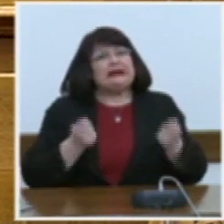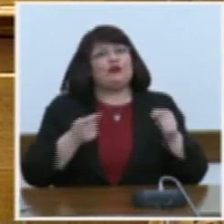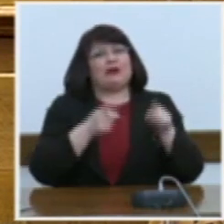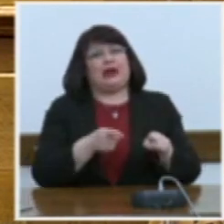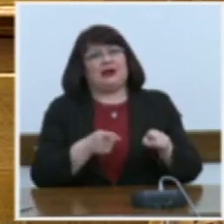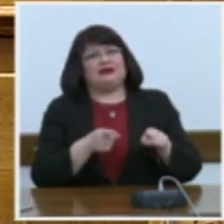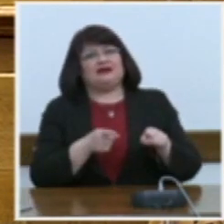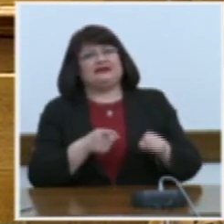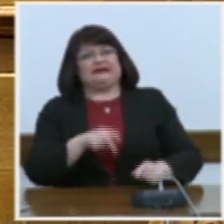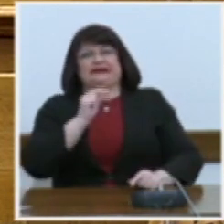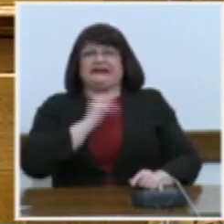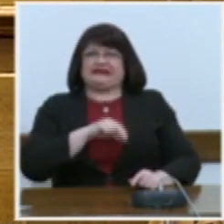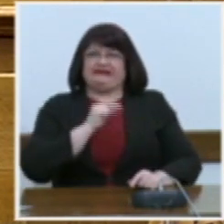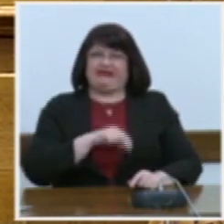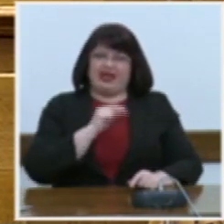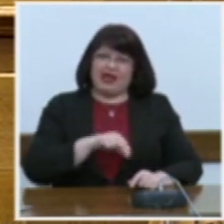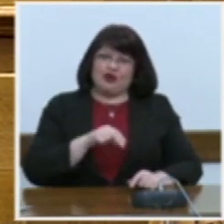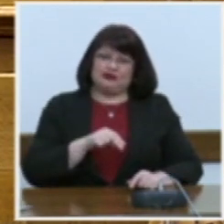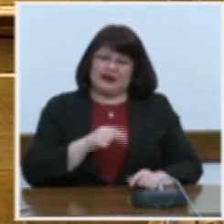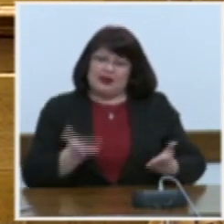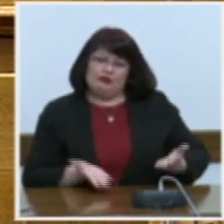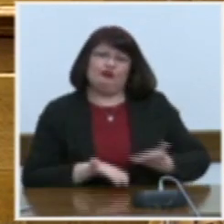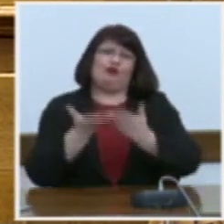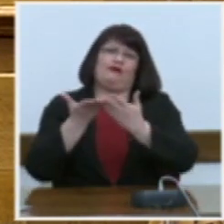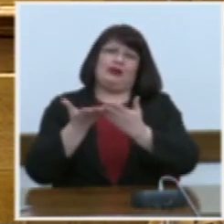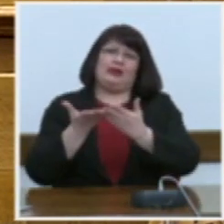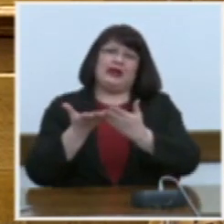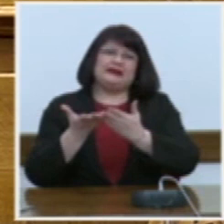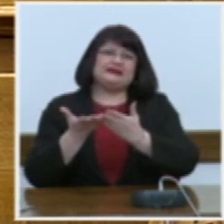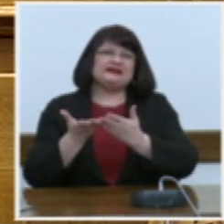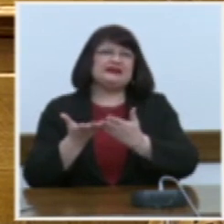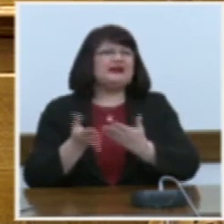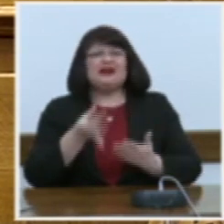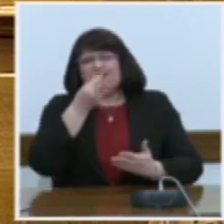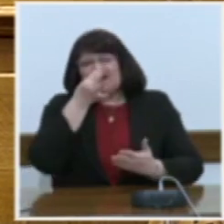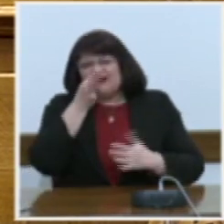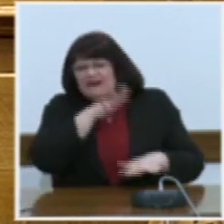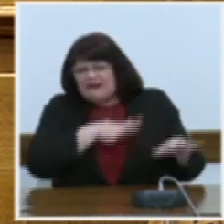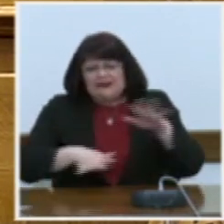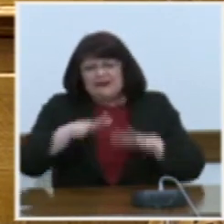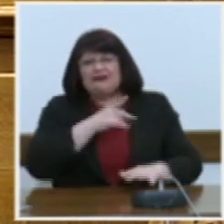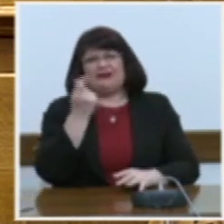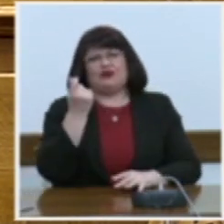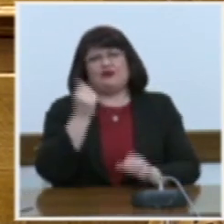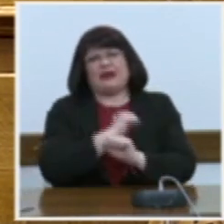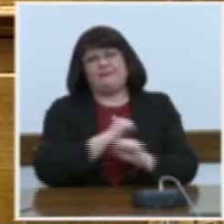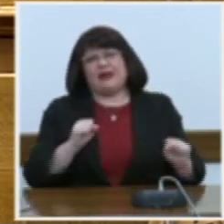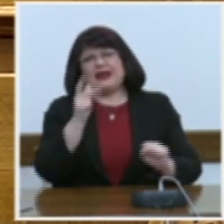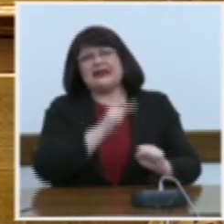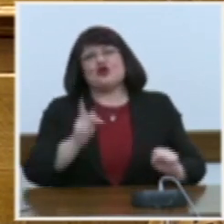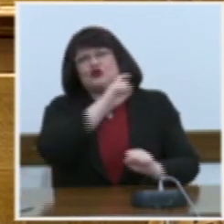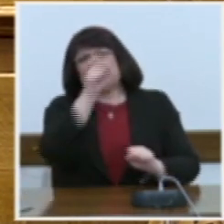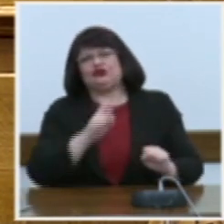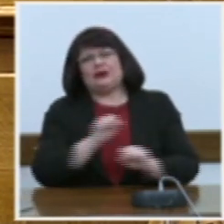τα συμφέροντα που τελικά εξυπηρετεί η πολιτική σας, διαφθείρετε την οικονομική και κοινωνική ζωή στη χώρα.